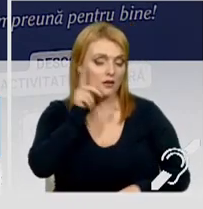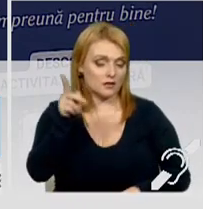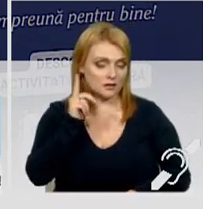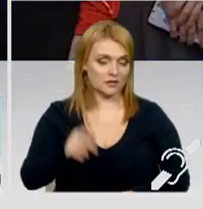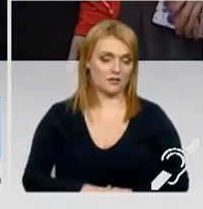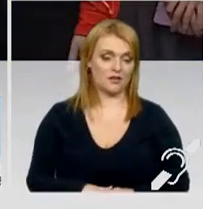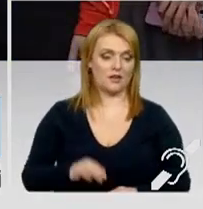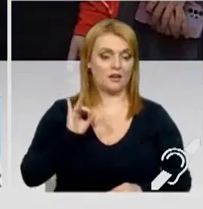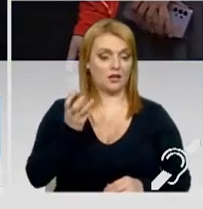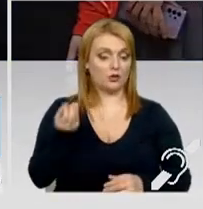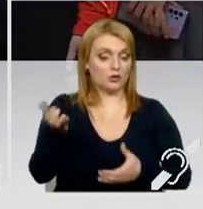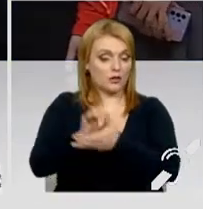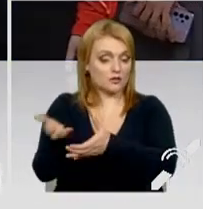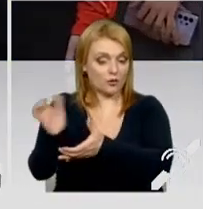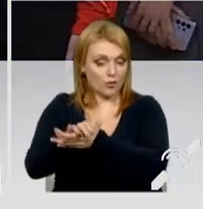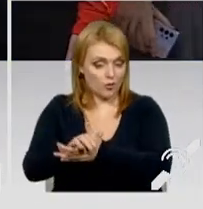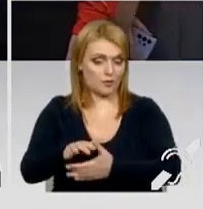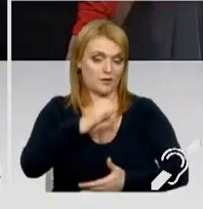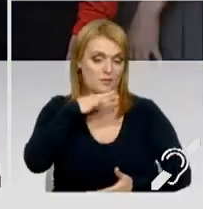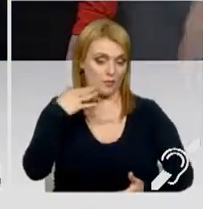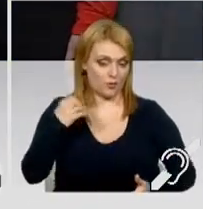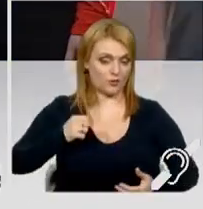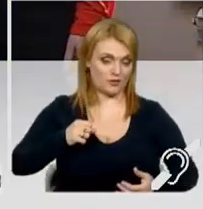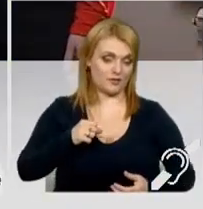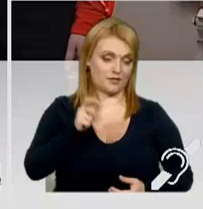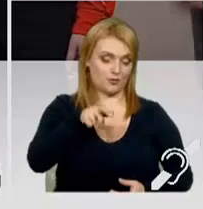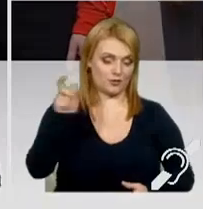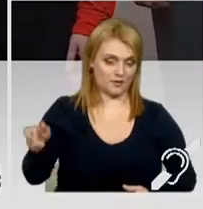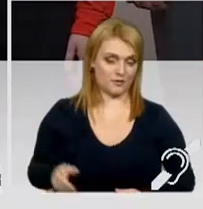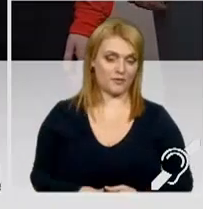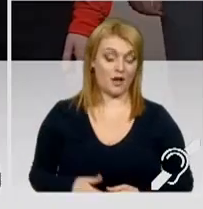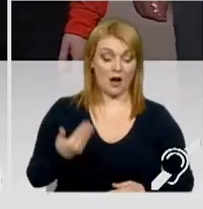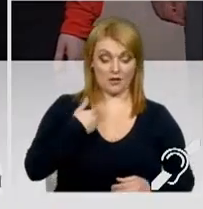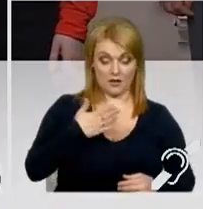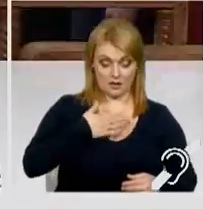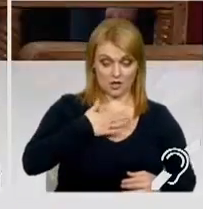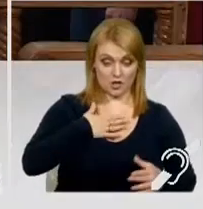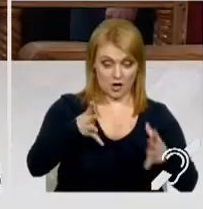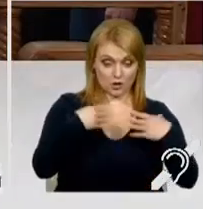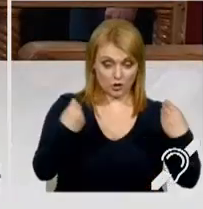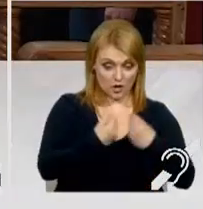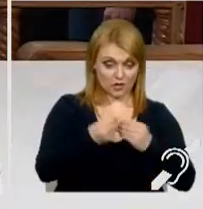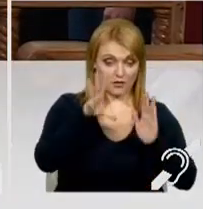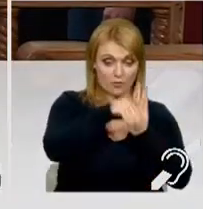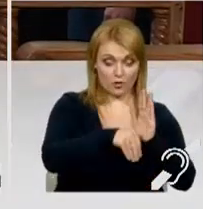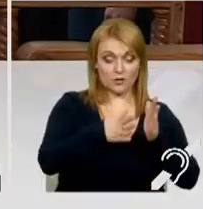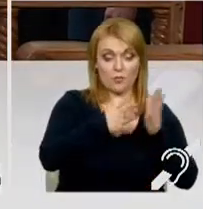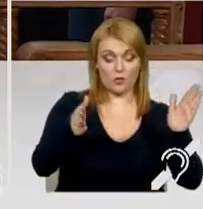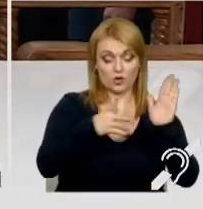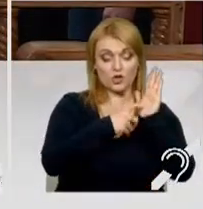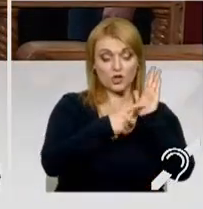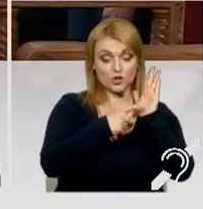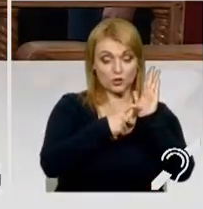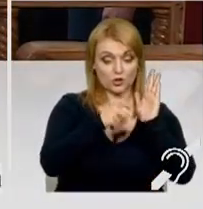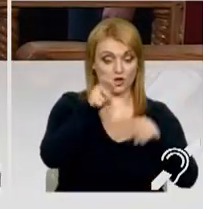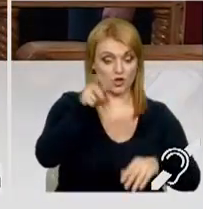unii pe alții. În Ascor Iași avem în jur de 600 de membri, avem studenți de la toate facultățile din Iași, cei mai